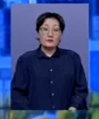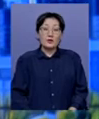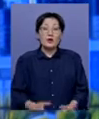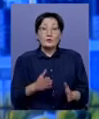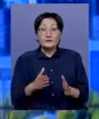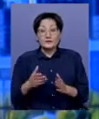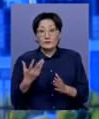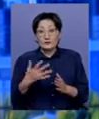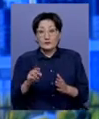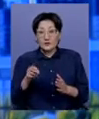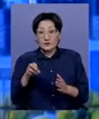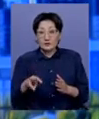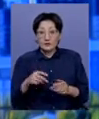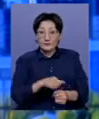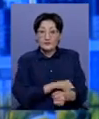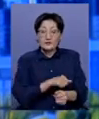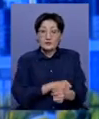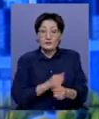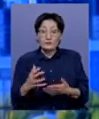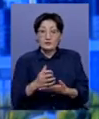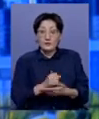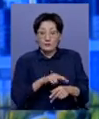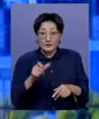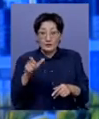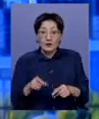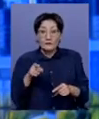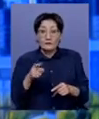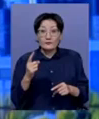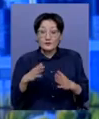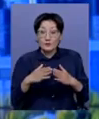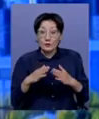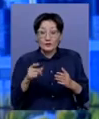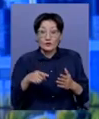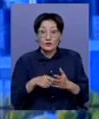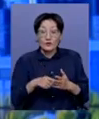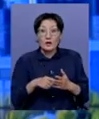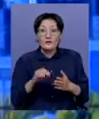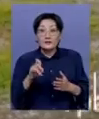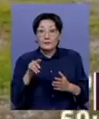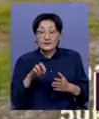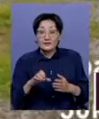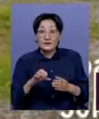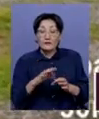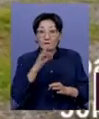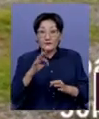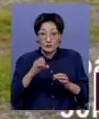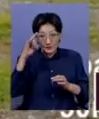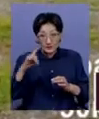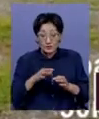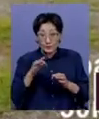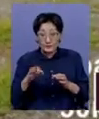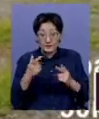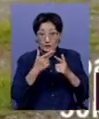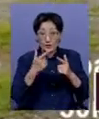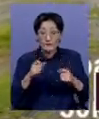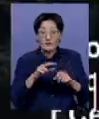Порядка 50 килограммов наркотиков изъяли полицейские в одном из домов города Серебрянск Восточно-Казахстанской области. Как